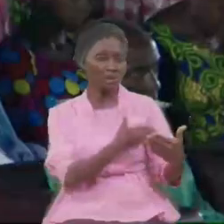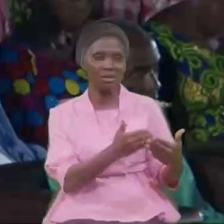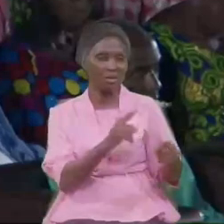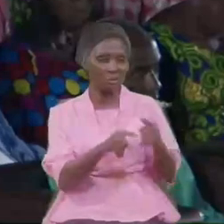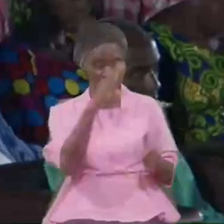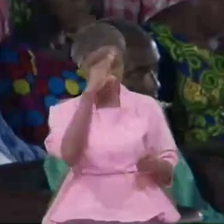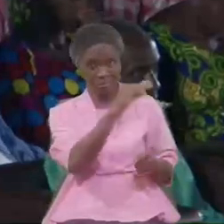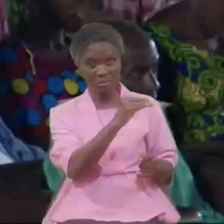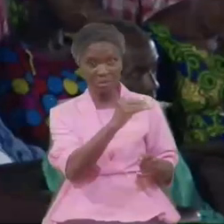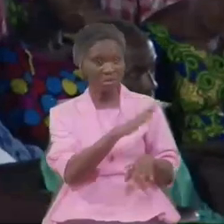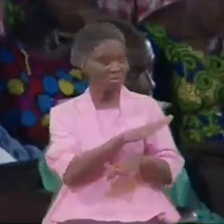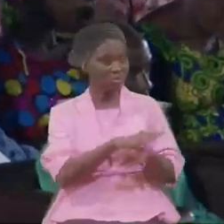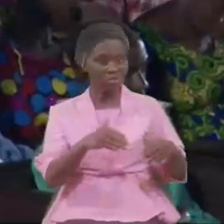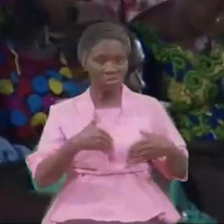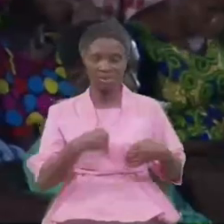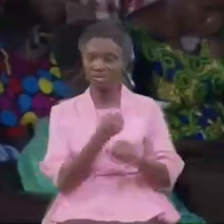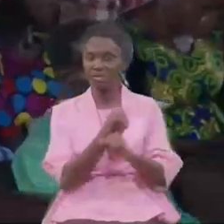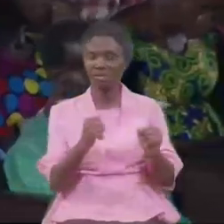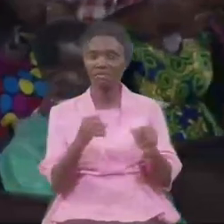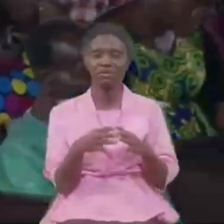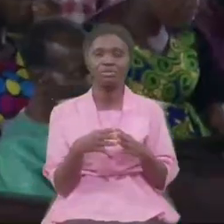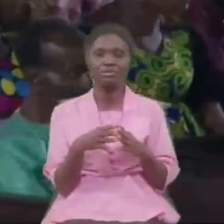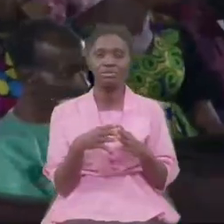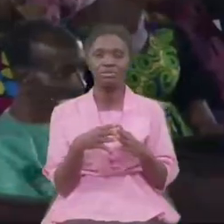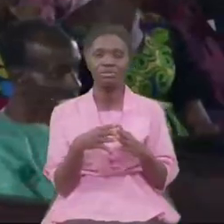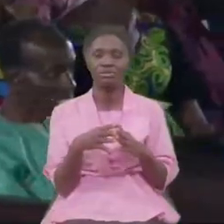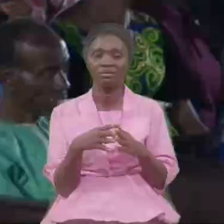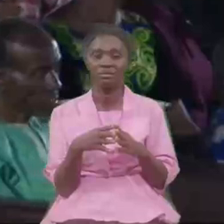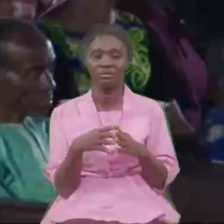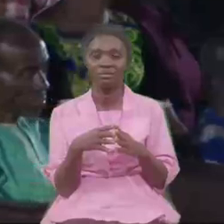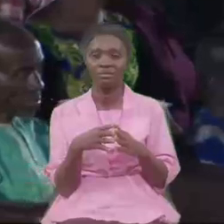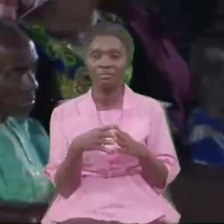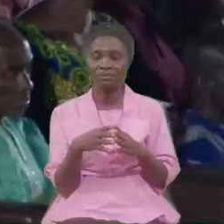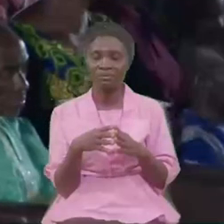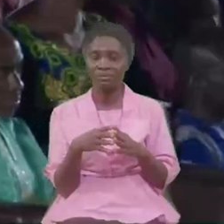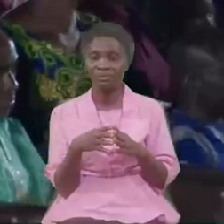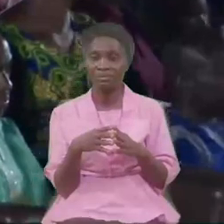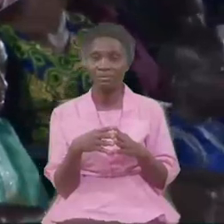Jésus est si proche de lui, mais l'homme-là, il n'a pas pu avoir son salut.